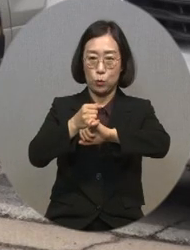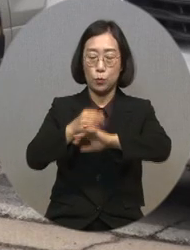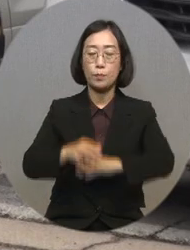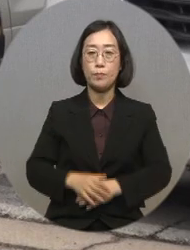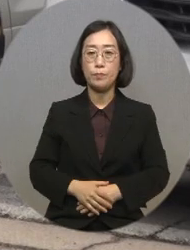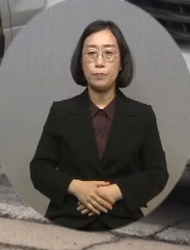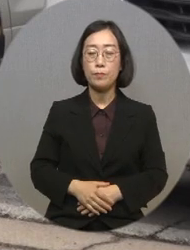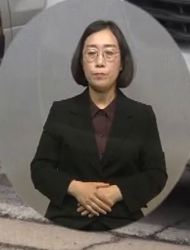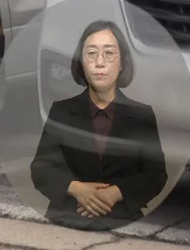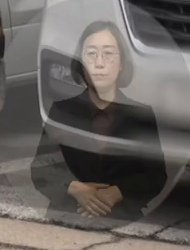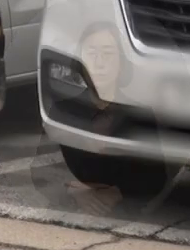김은별 있니다